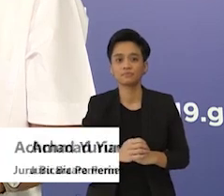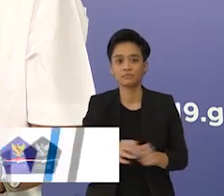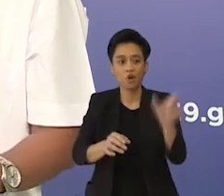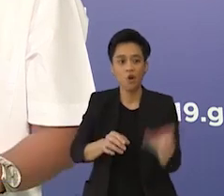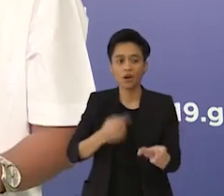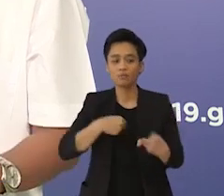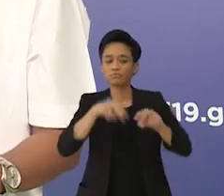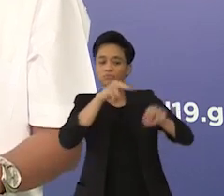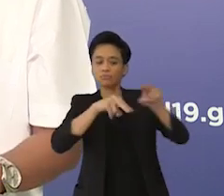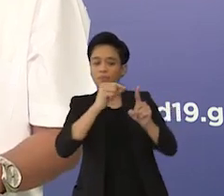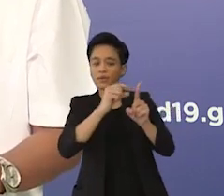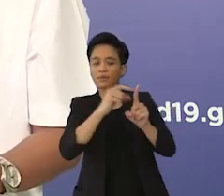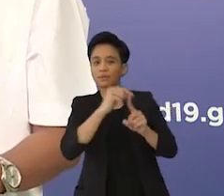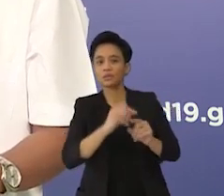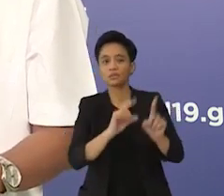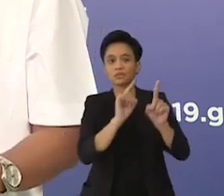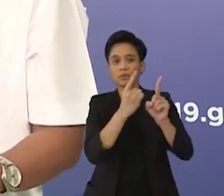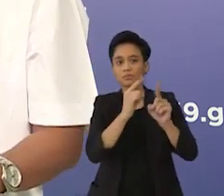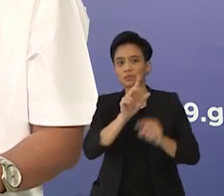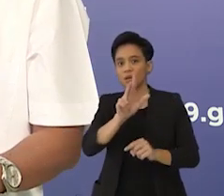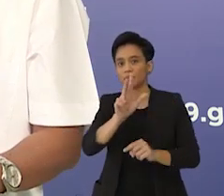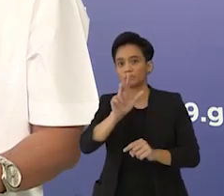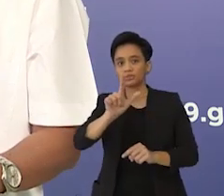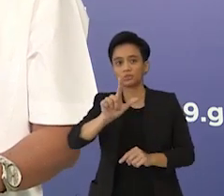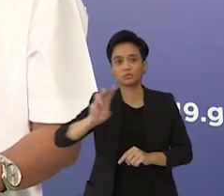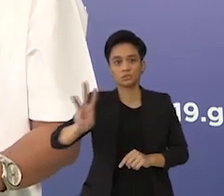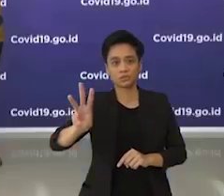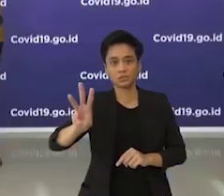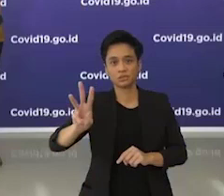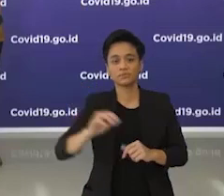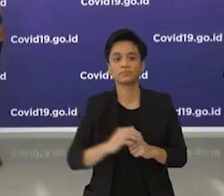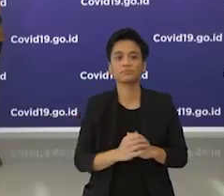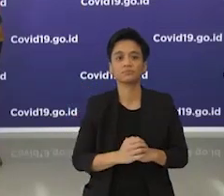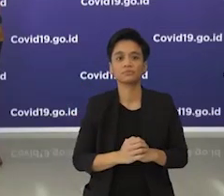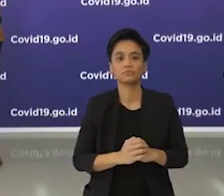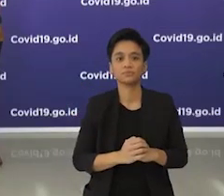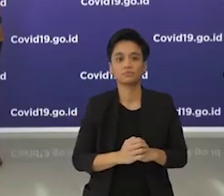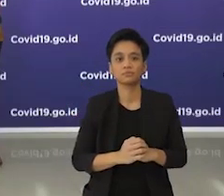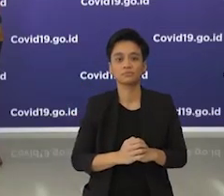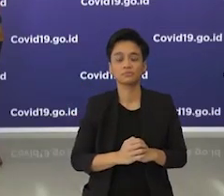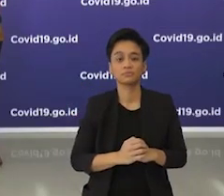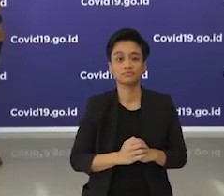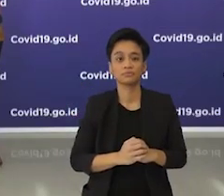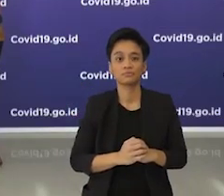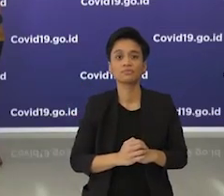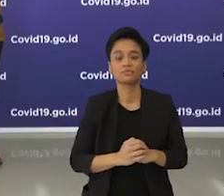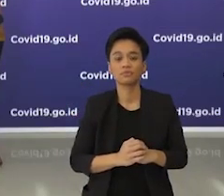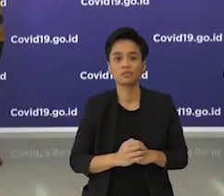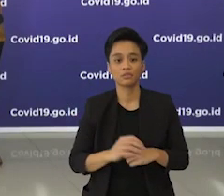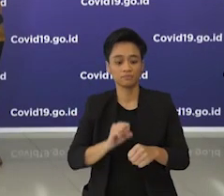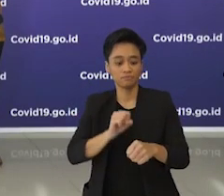pemantauan pdp-11 1873 Hai konfirmasi positif